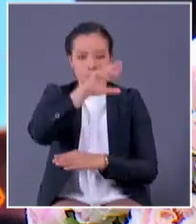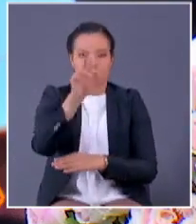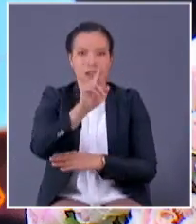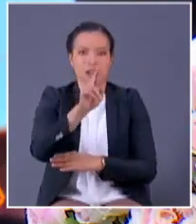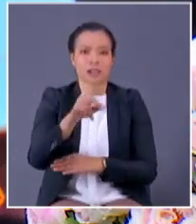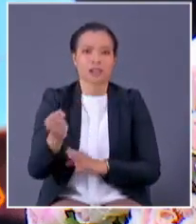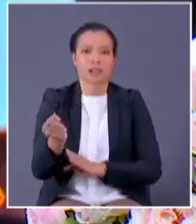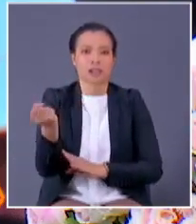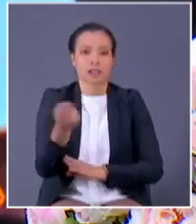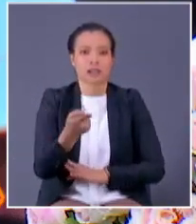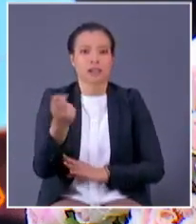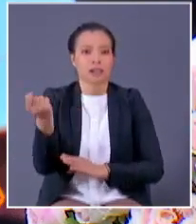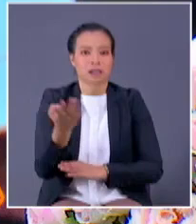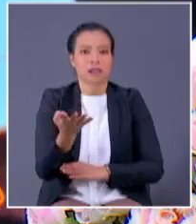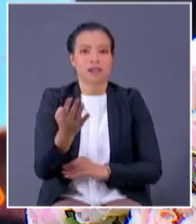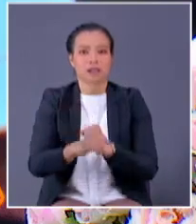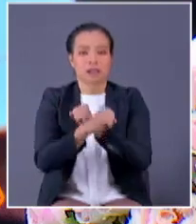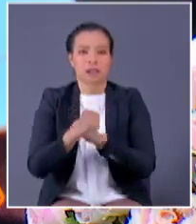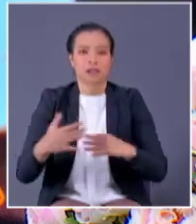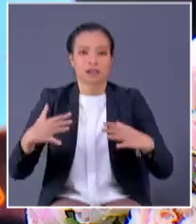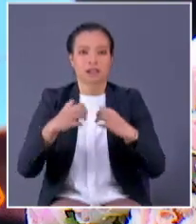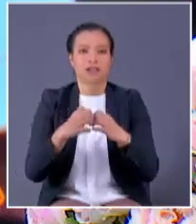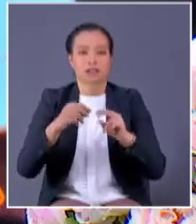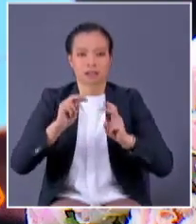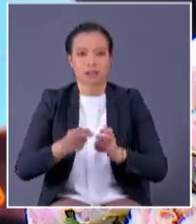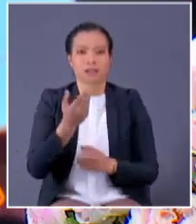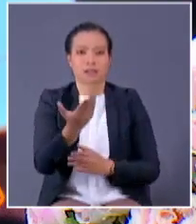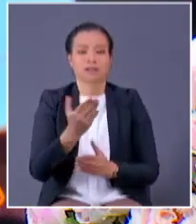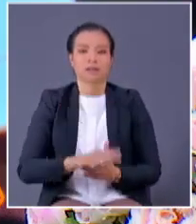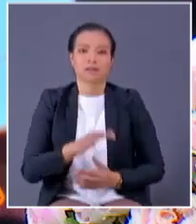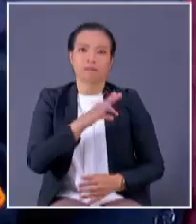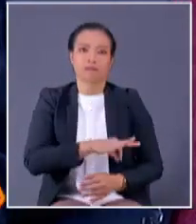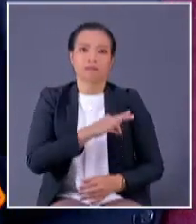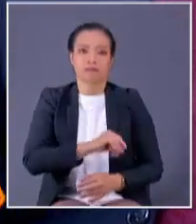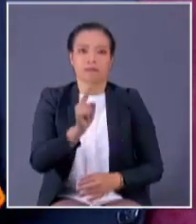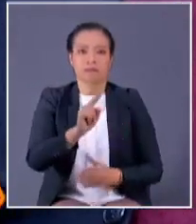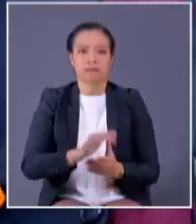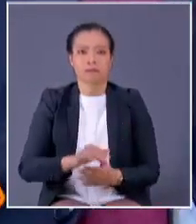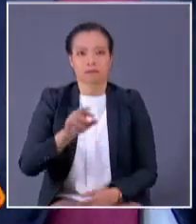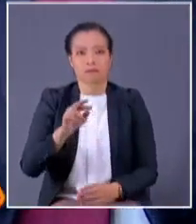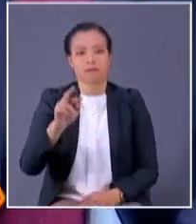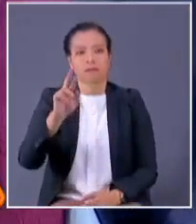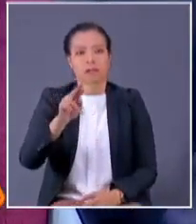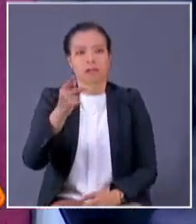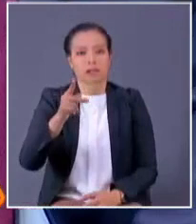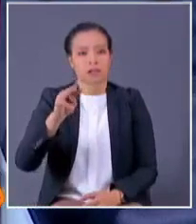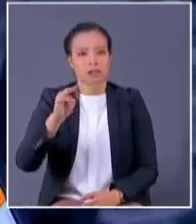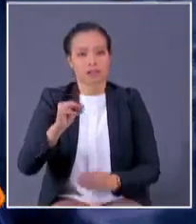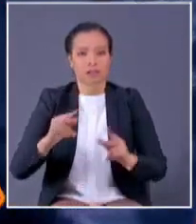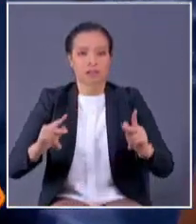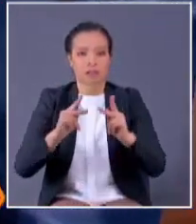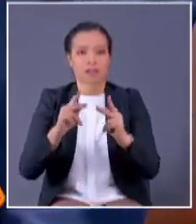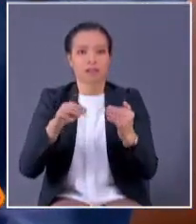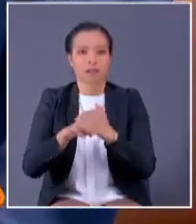าที่เขาบอกว่าป้องกันเรื่องของอุบัติเหตุนะครับเรื่องนี้คุณพิชาติมองไงครับ คือสิ่งที่ท่านรัฐมนตรีคมนาคม